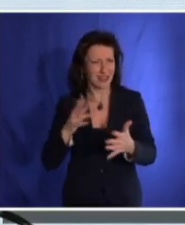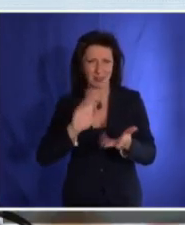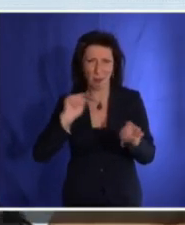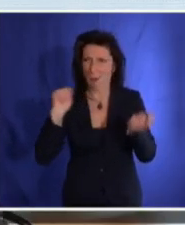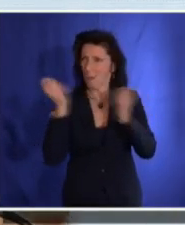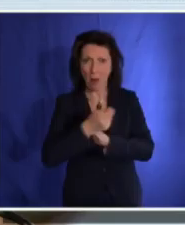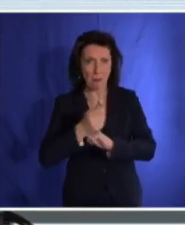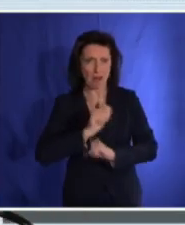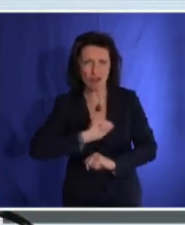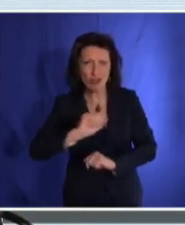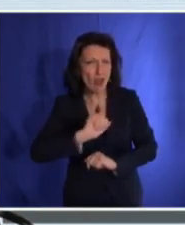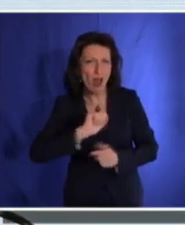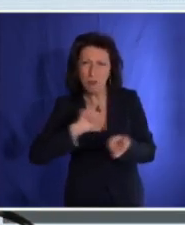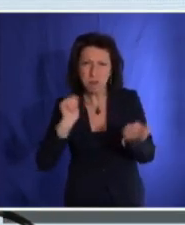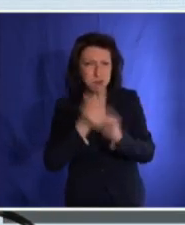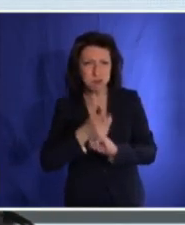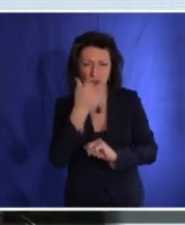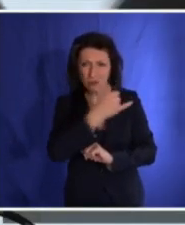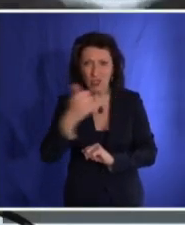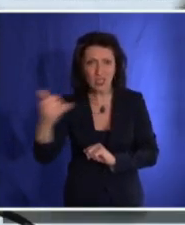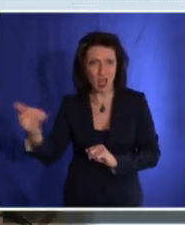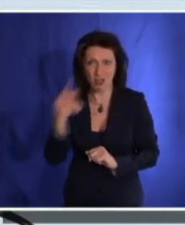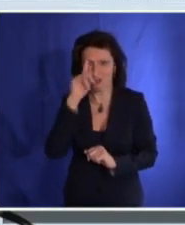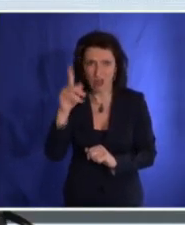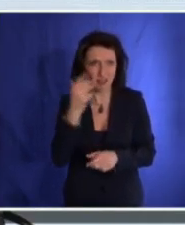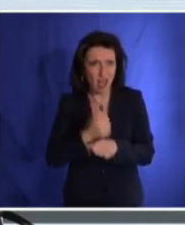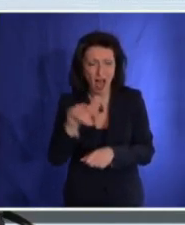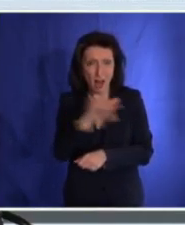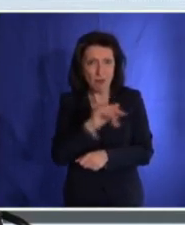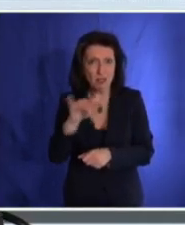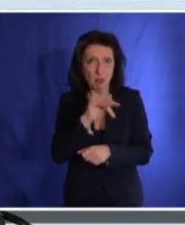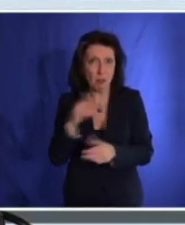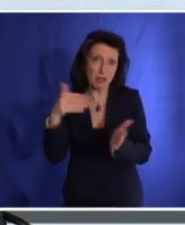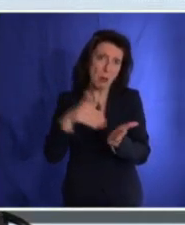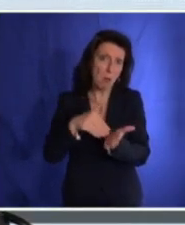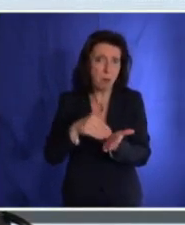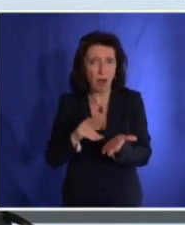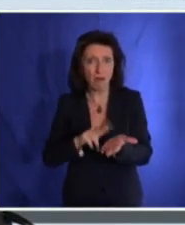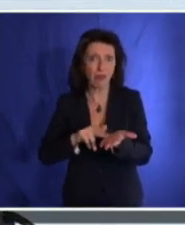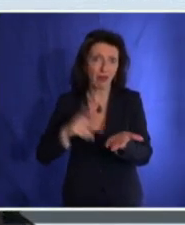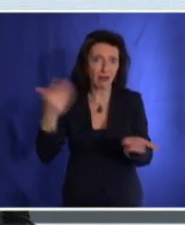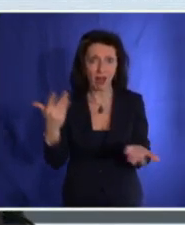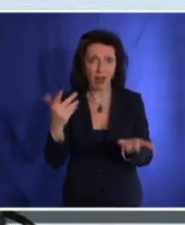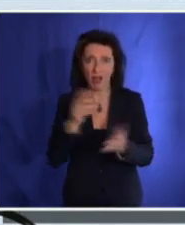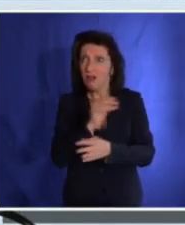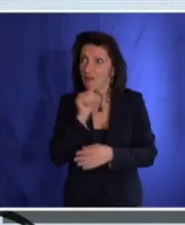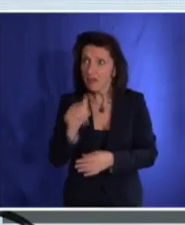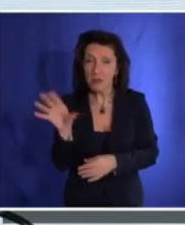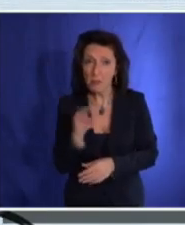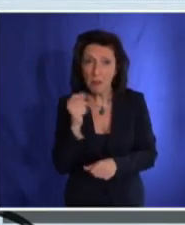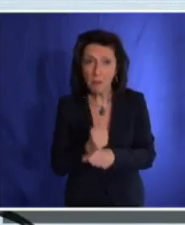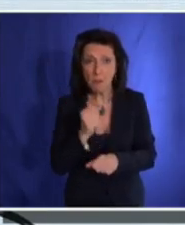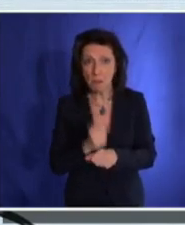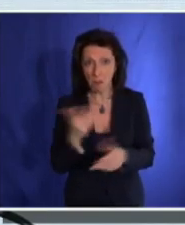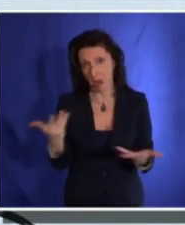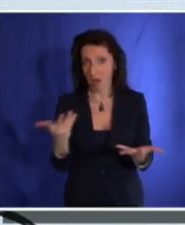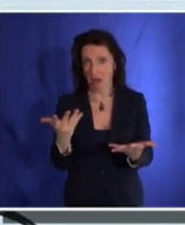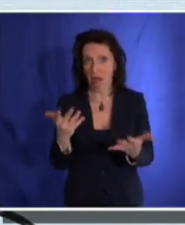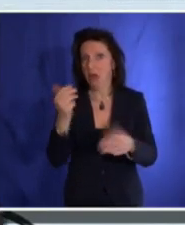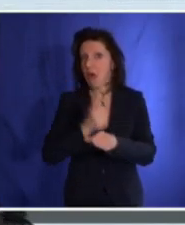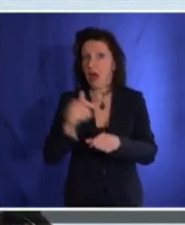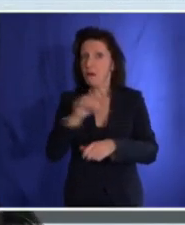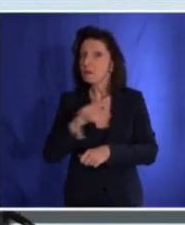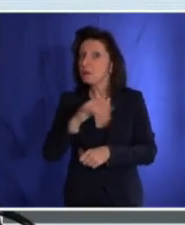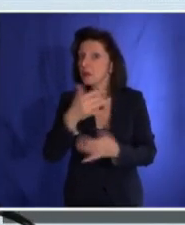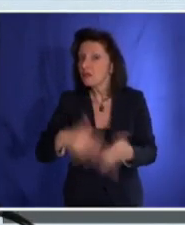andere begreift, nur eigentlich hängt daran sein Arbeitsplatz und ist er möglicherweise weg, wenn er nicht mittut. Das Zweite ist, er hat natürlich auch die